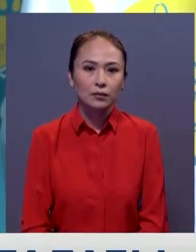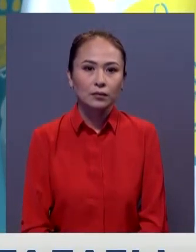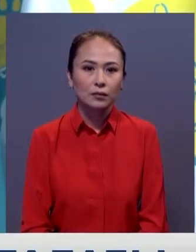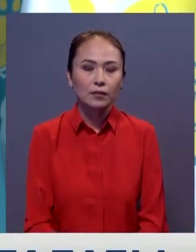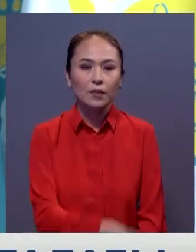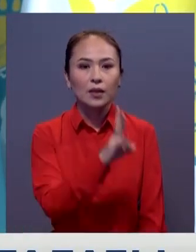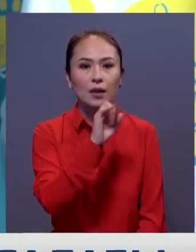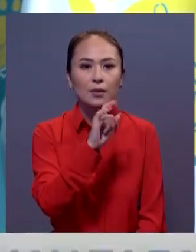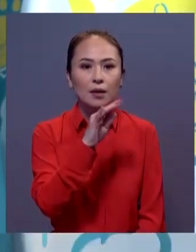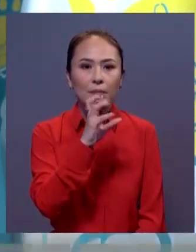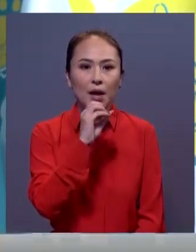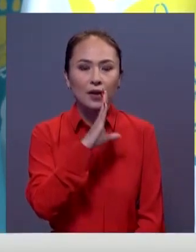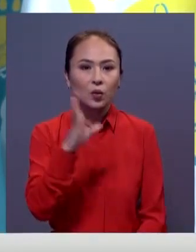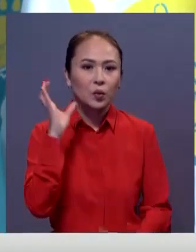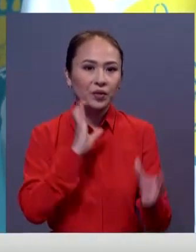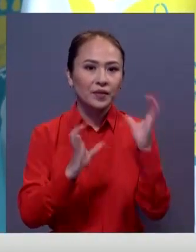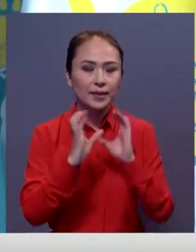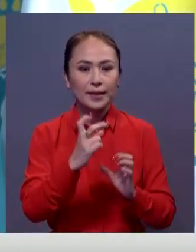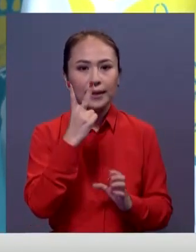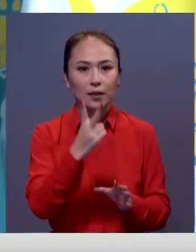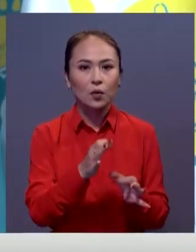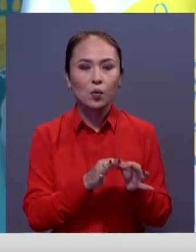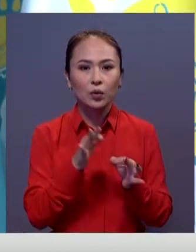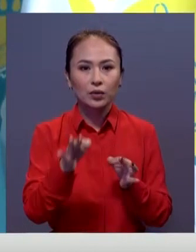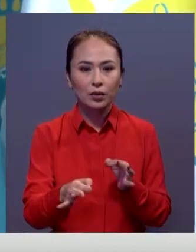Назарбаев университеті іспеттес екі өңірлік